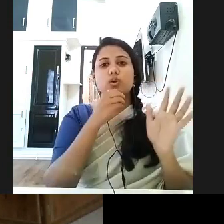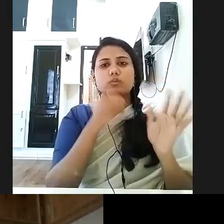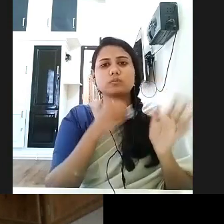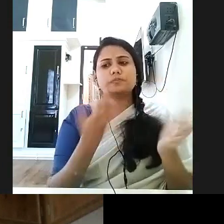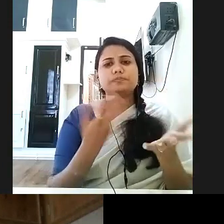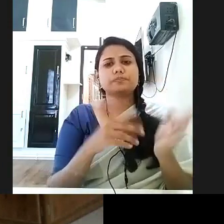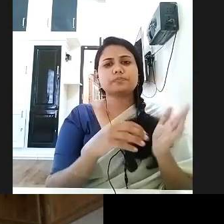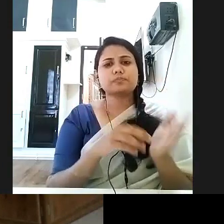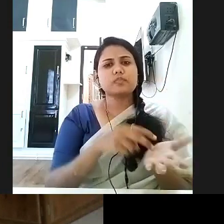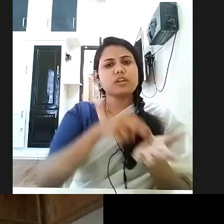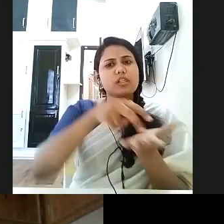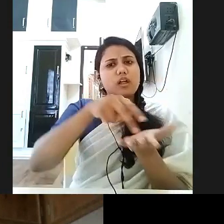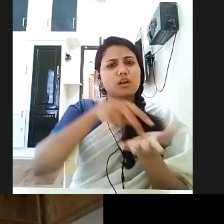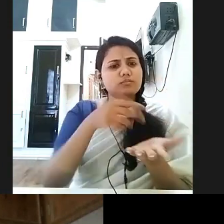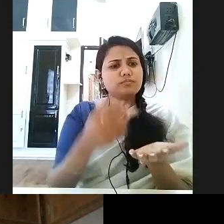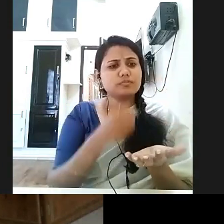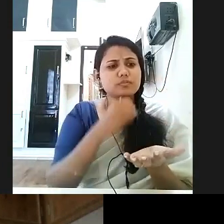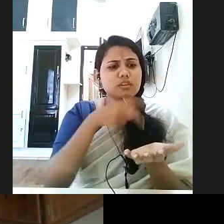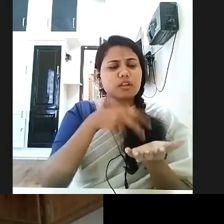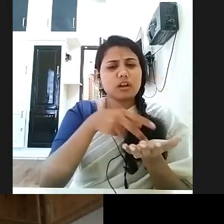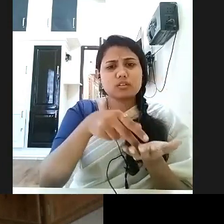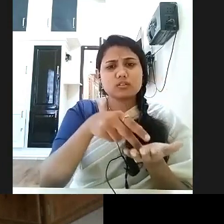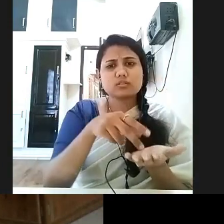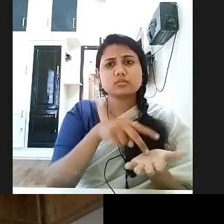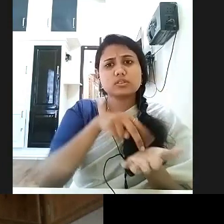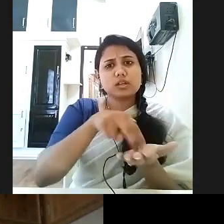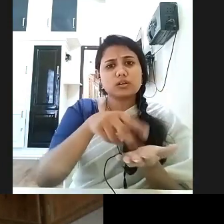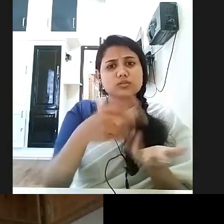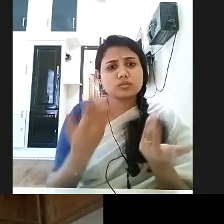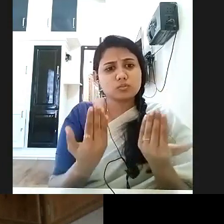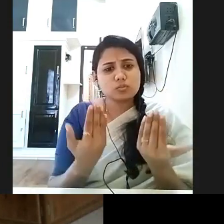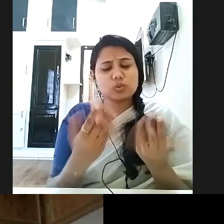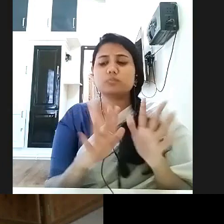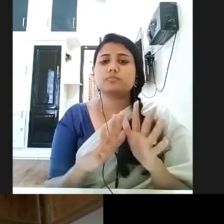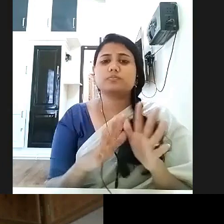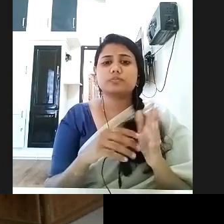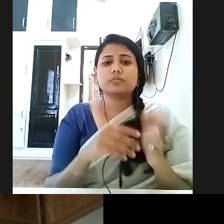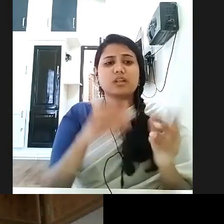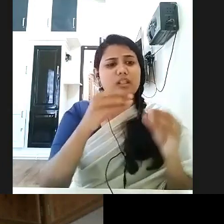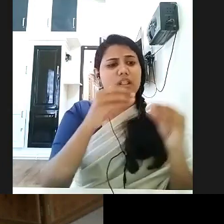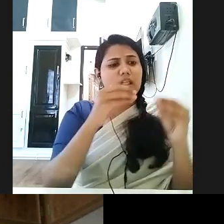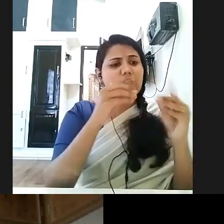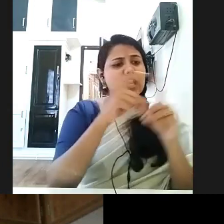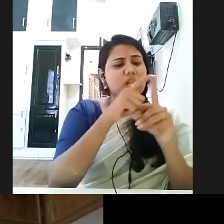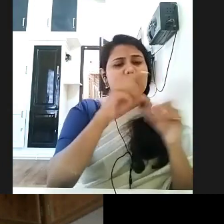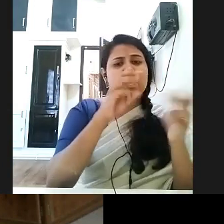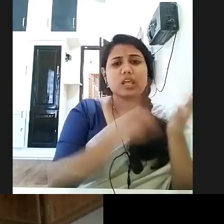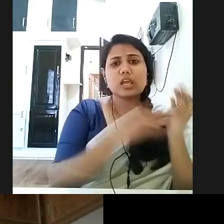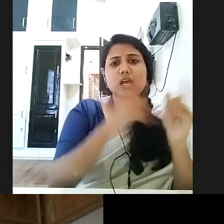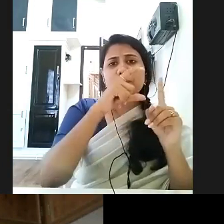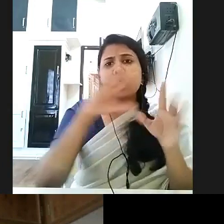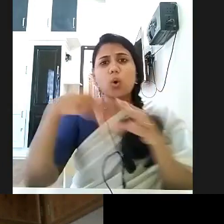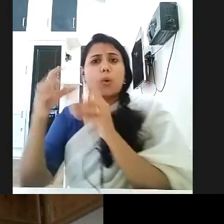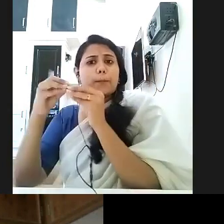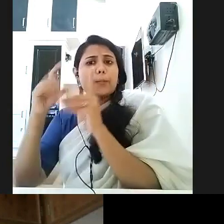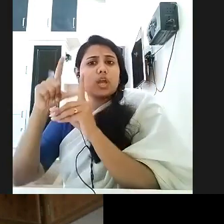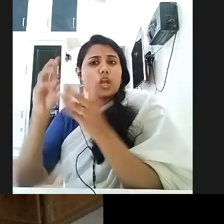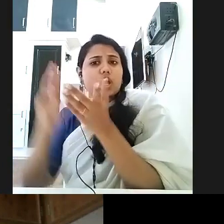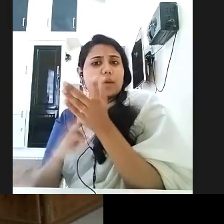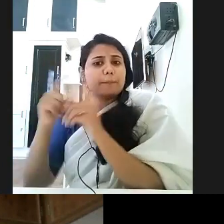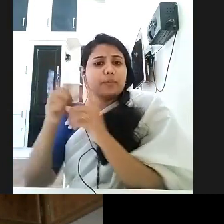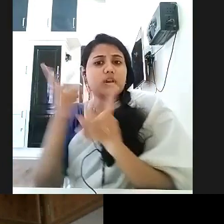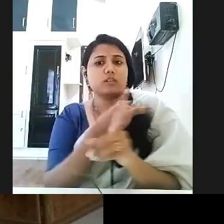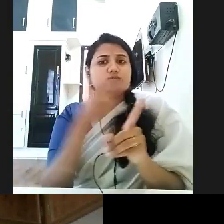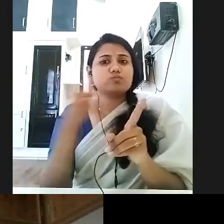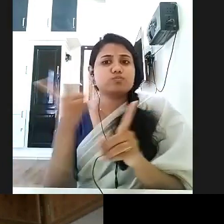ഇതുവരെ നടന്നുകൊണ്ടിരിക്കുന്നുണ്ട് ആ രീതിയിലോട്ട് നോക്കിയിട്ടാണ് നമ്മളത് DMD ആണോ അല്ലെങ്കിൽ ബെക്കർ ആണോ എന്നുള്ളത് പറയാൻ പറ്റുക. ഇറ്റ് ഇസ് മോർ ഓഫ് എ ക്ലിനിക്കൽ ഡയഗ്നോസ്